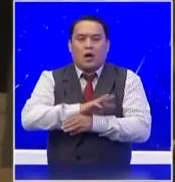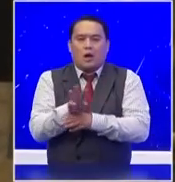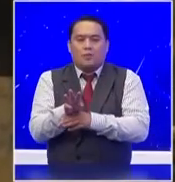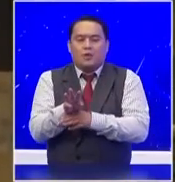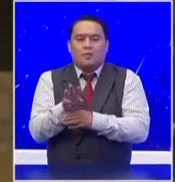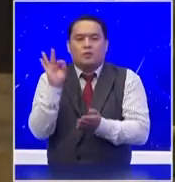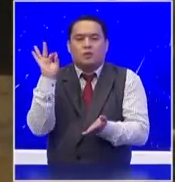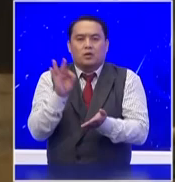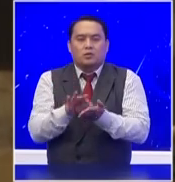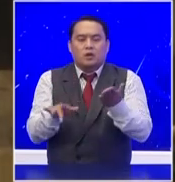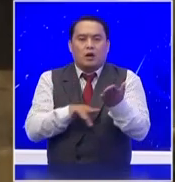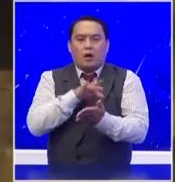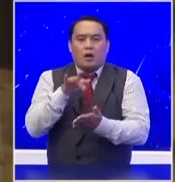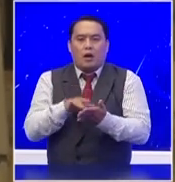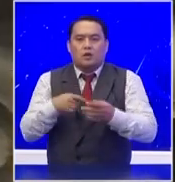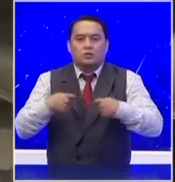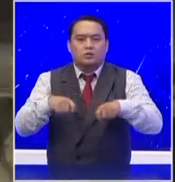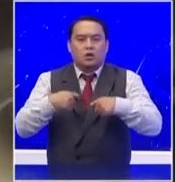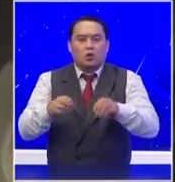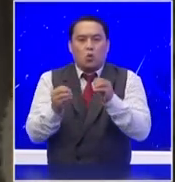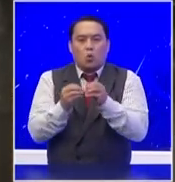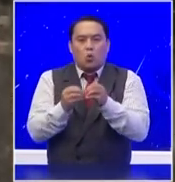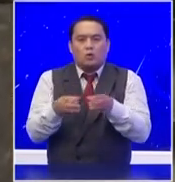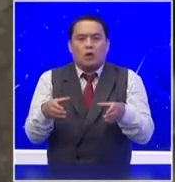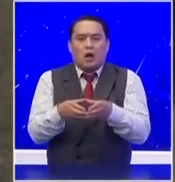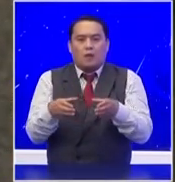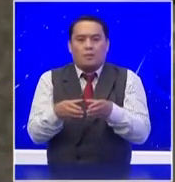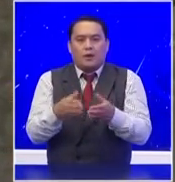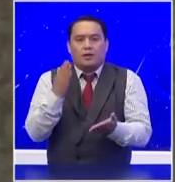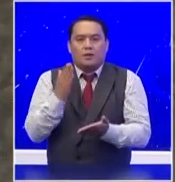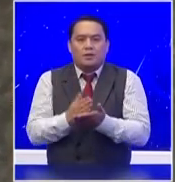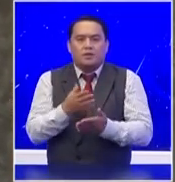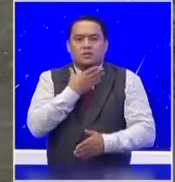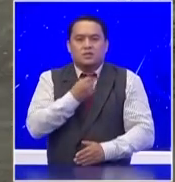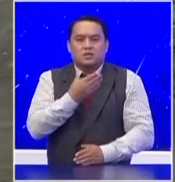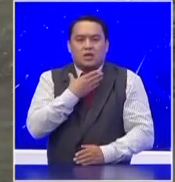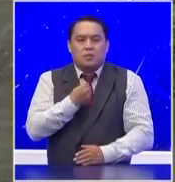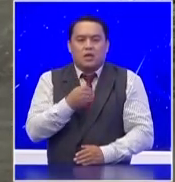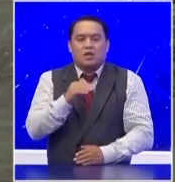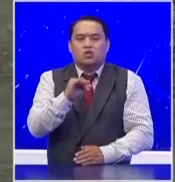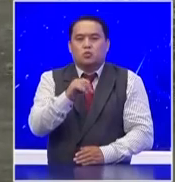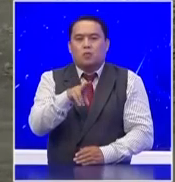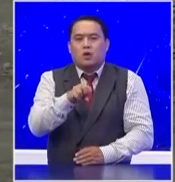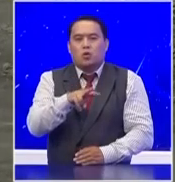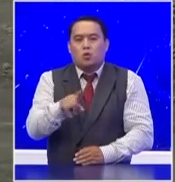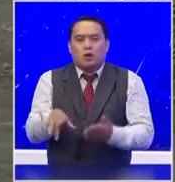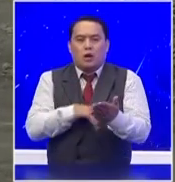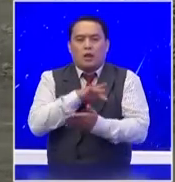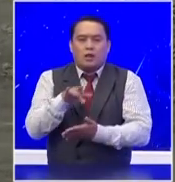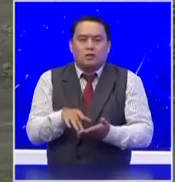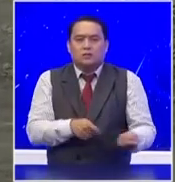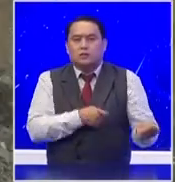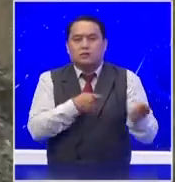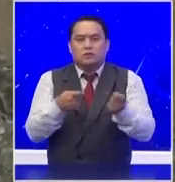тиіс. Жалпы шаһарда көмір сатумен 10 компания айналысады. Мұнда қара отын негізінен Семей және Шұбаркөл кеніштерінен жеткізіледі. Орташа